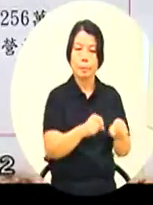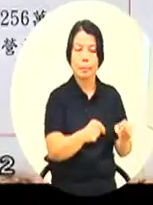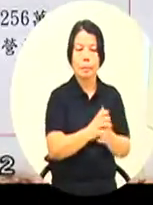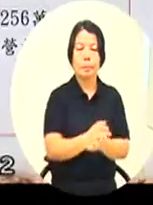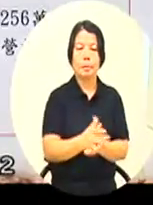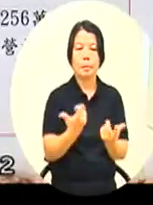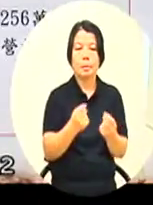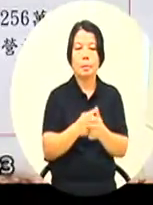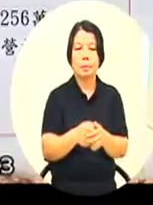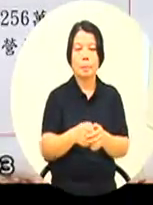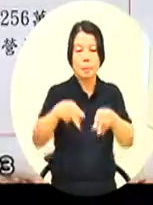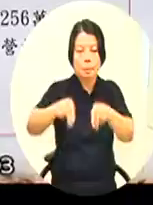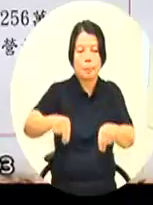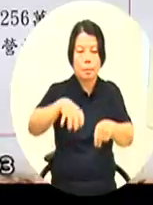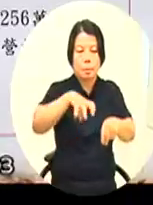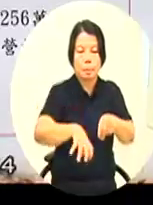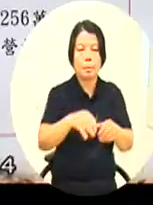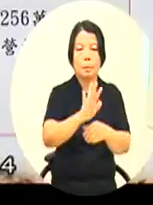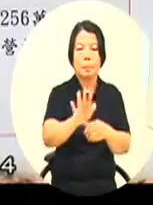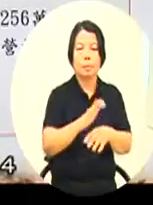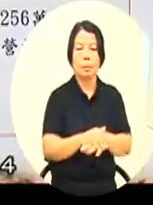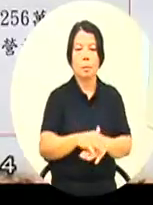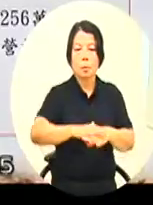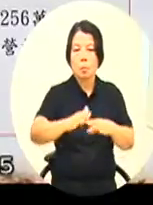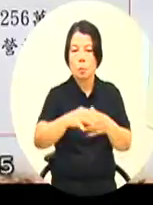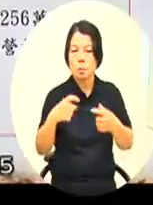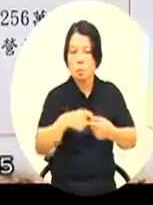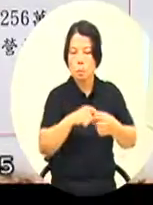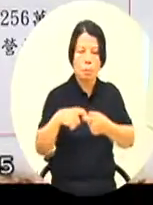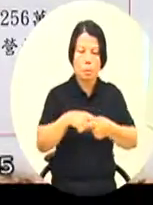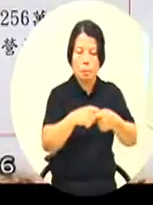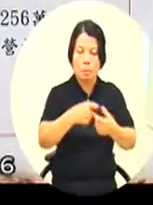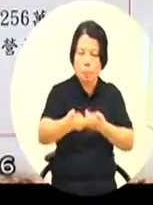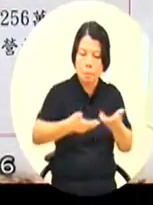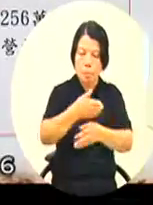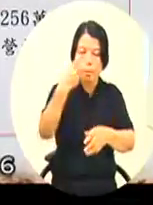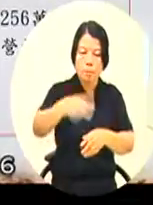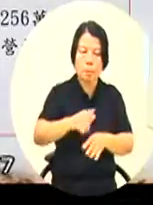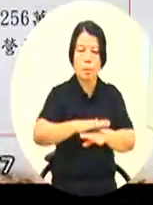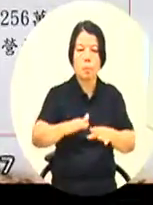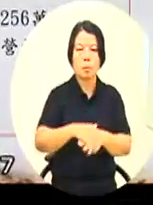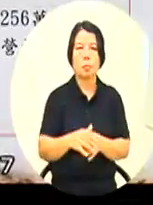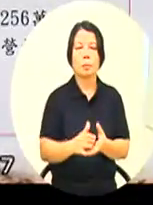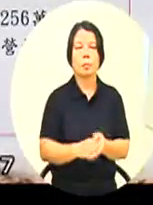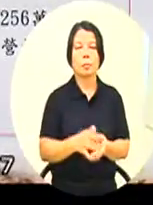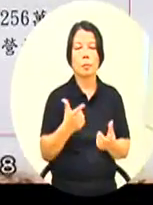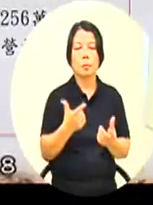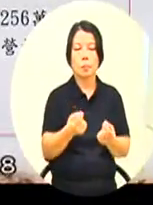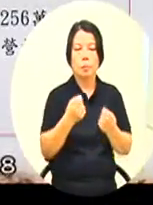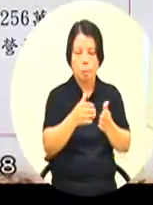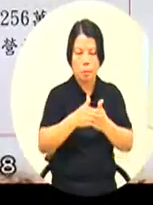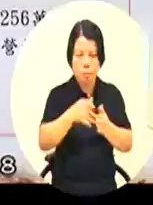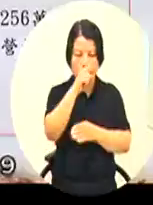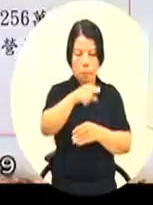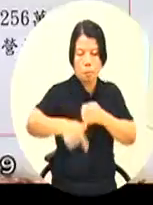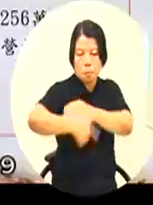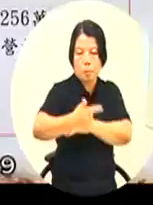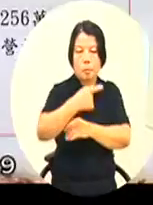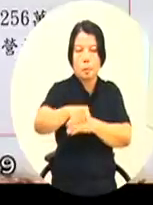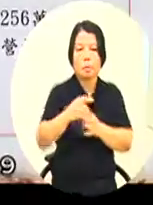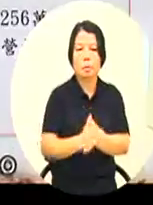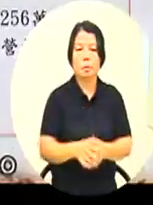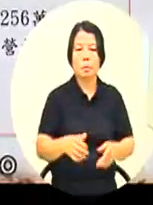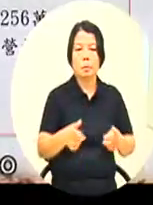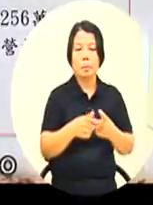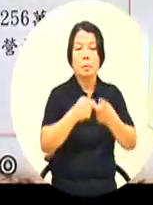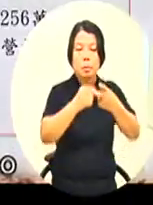按在合约的范围里面，我们会进行相关的协调以及相关的一个希望他们可以快点把第二期